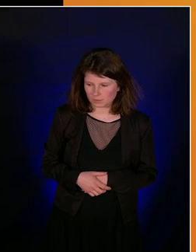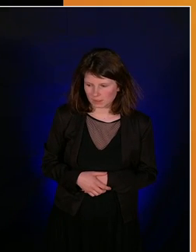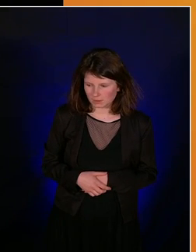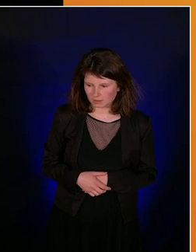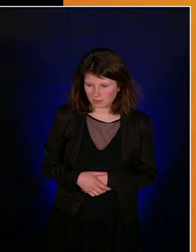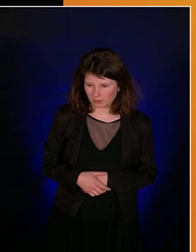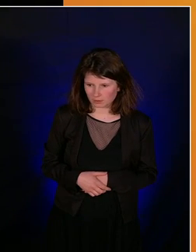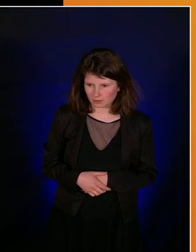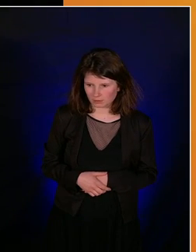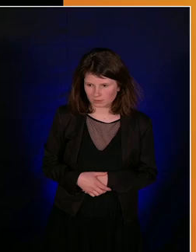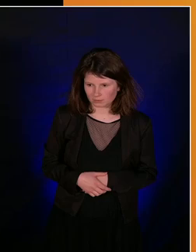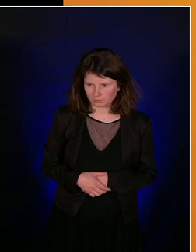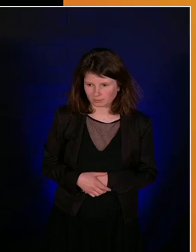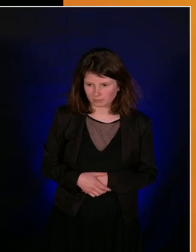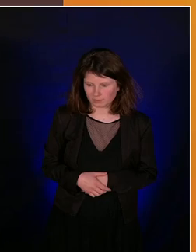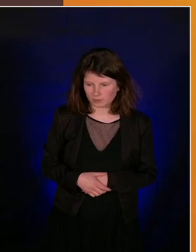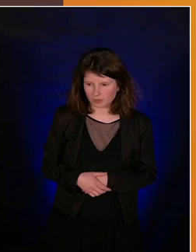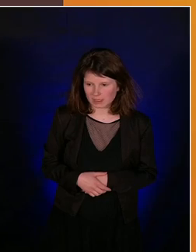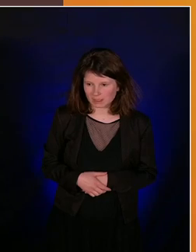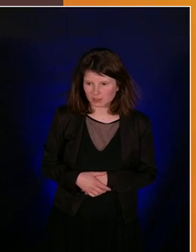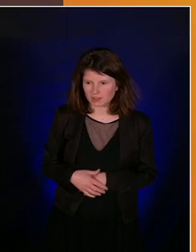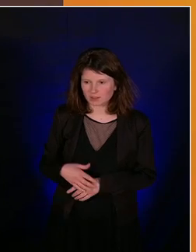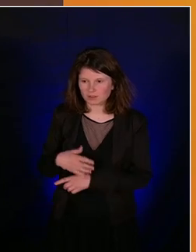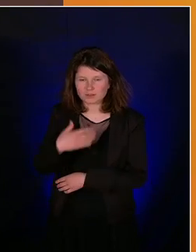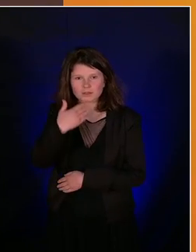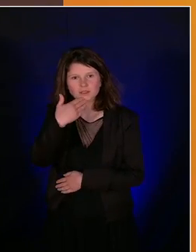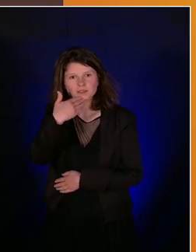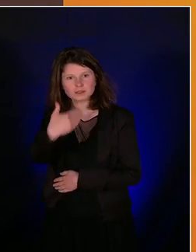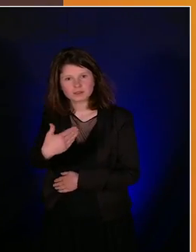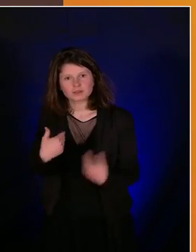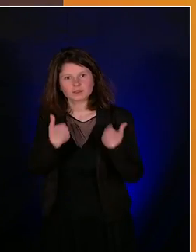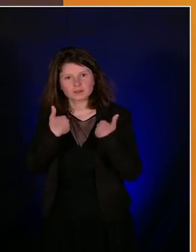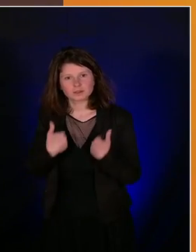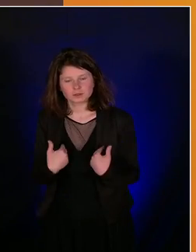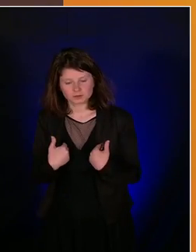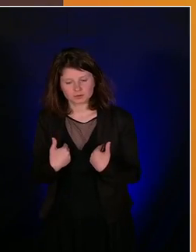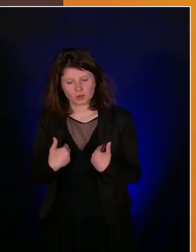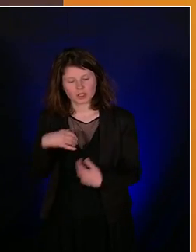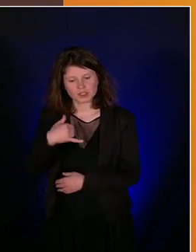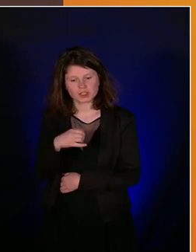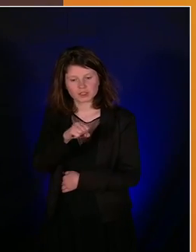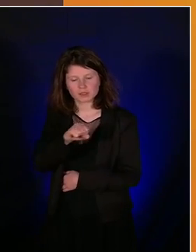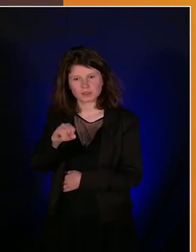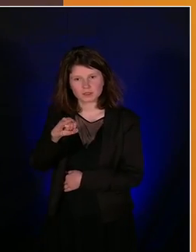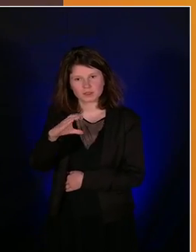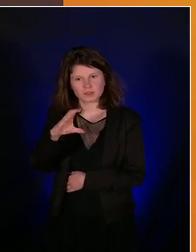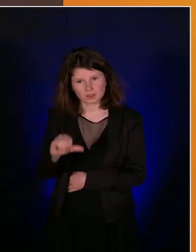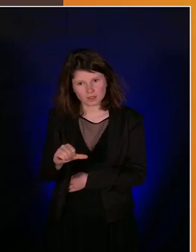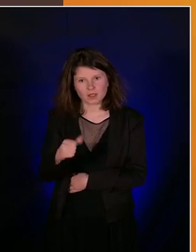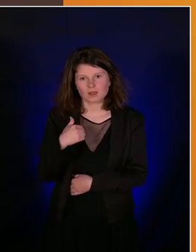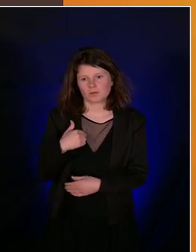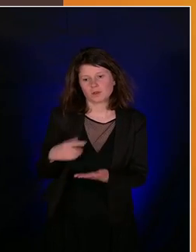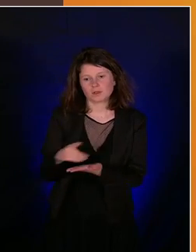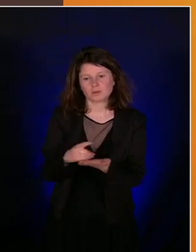ouais bonjour donc moi je suis Jessica Jad je suis membre donc de l' des desbouches du Ron et des services